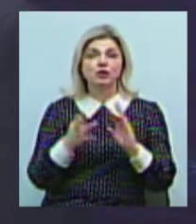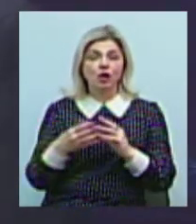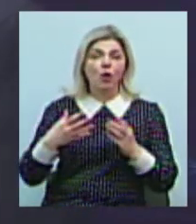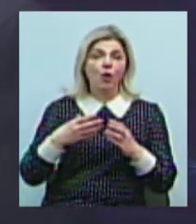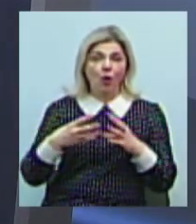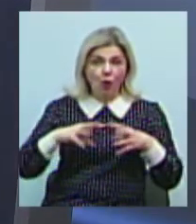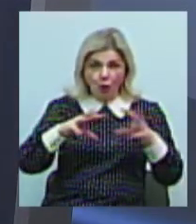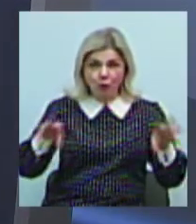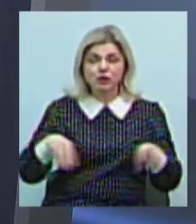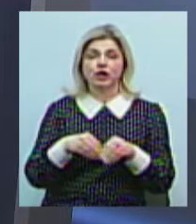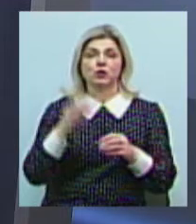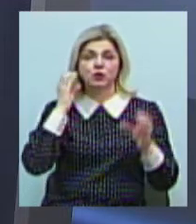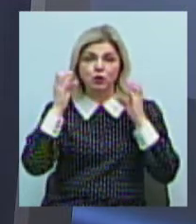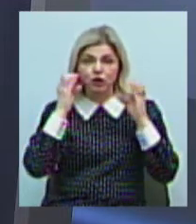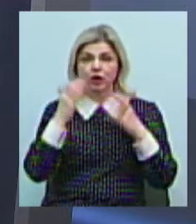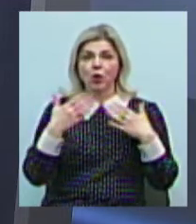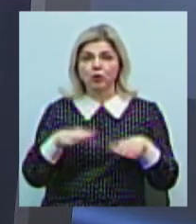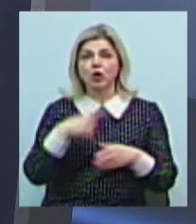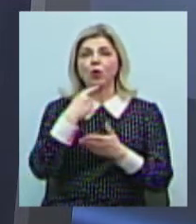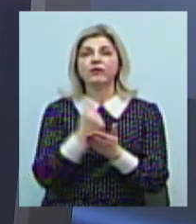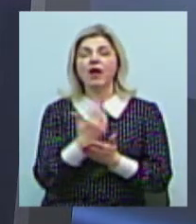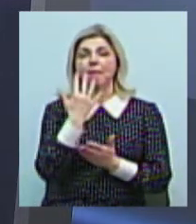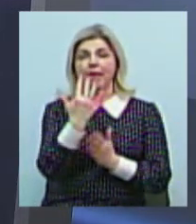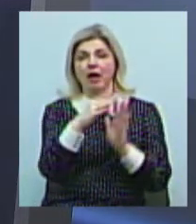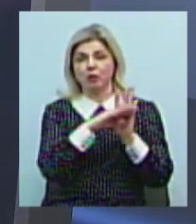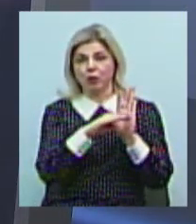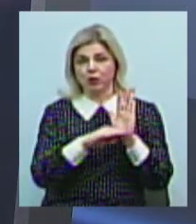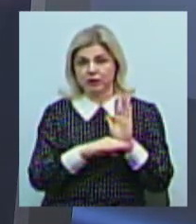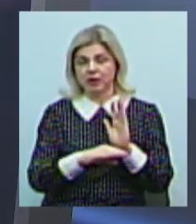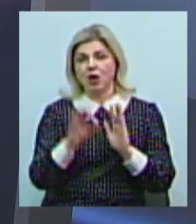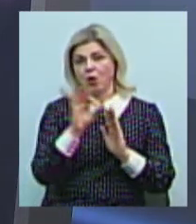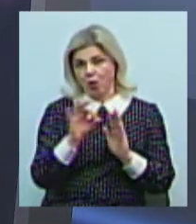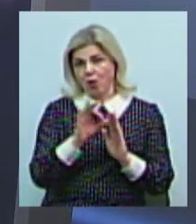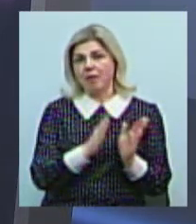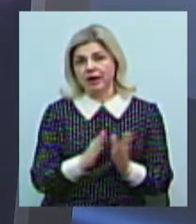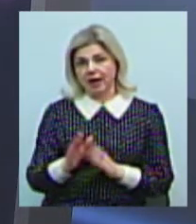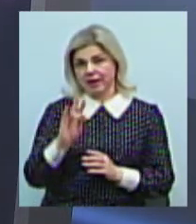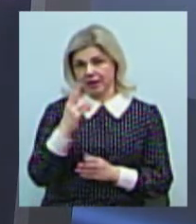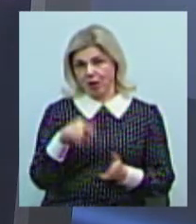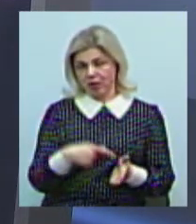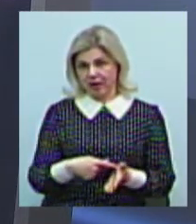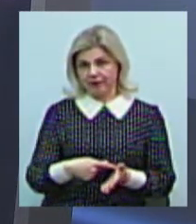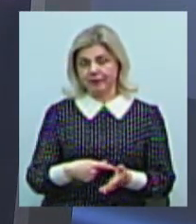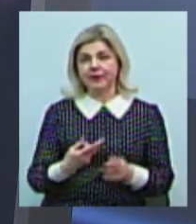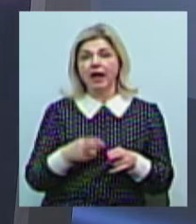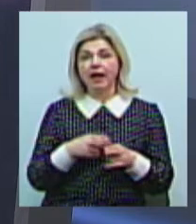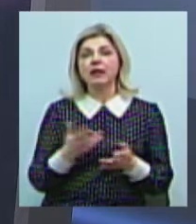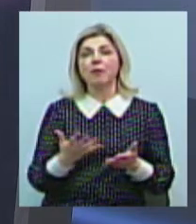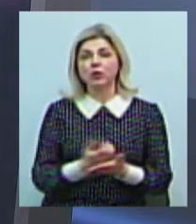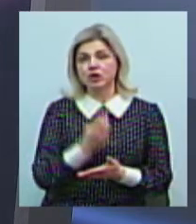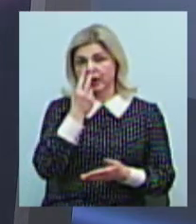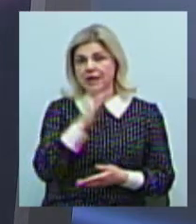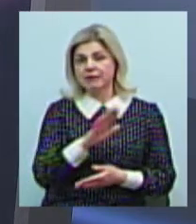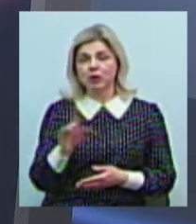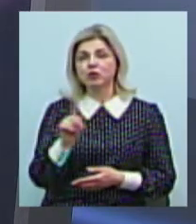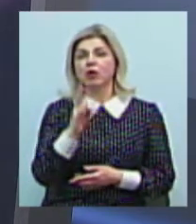основных пунктов по оздоровлению системы финансового менеджмента в городе Николаеве. Но это получилось, несмотря на то, что до